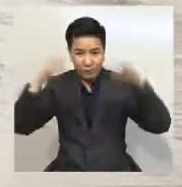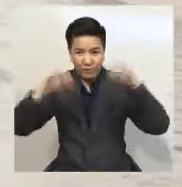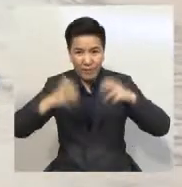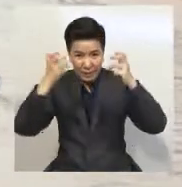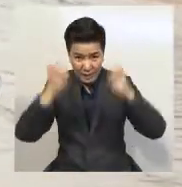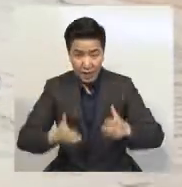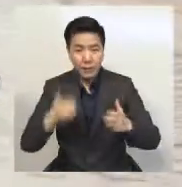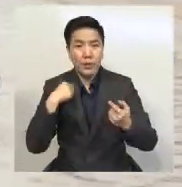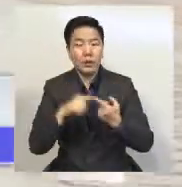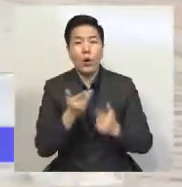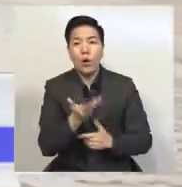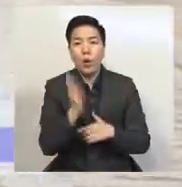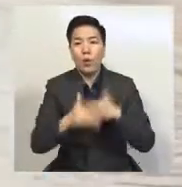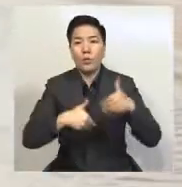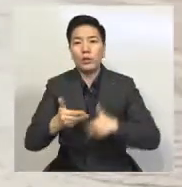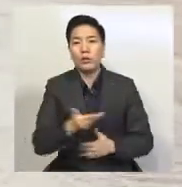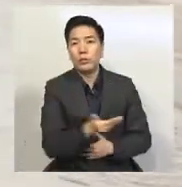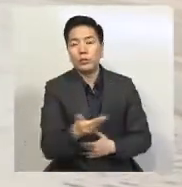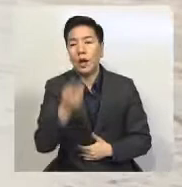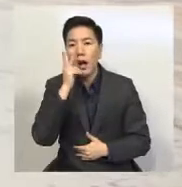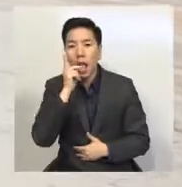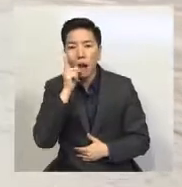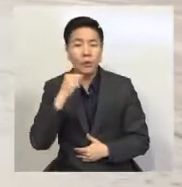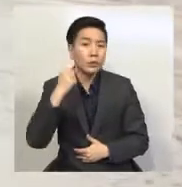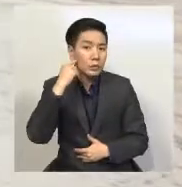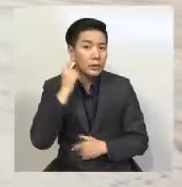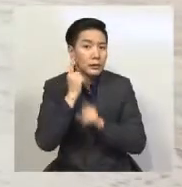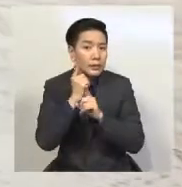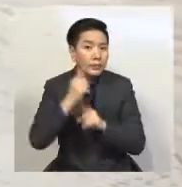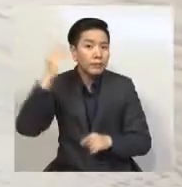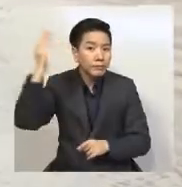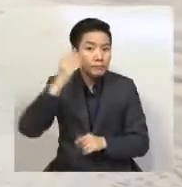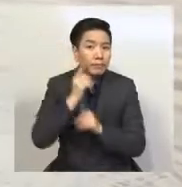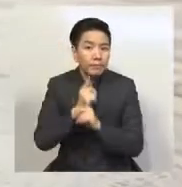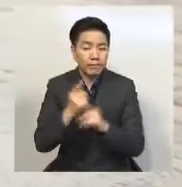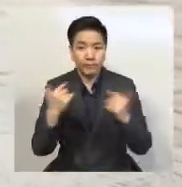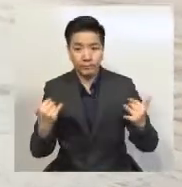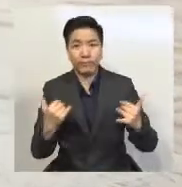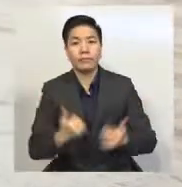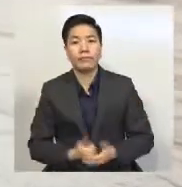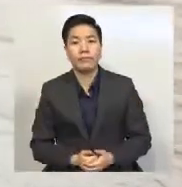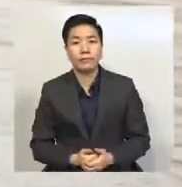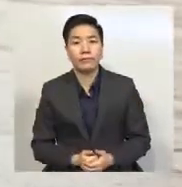หนักค่ะซึ่งก็ขอให้ประชาชนนะคะติดตามข่าวสารจากทางอุตุนิยมวิทยาค่ะ